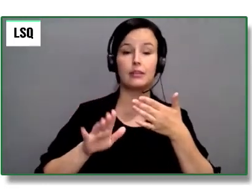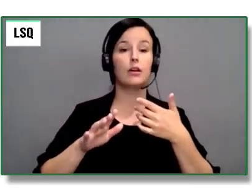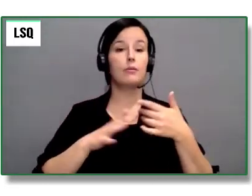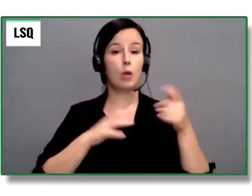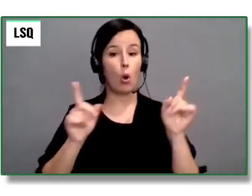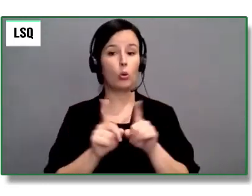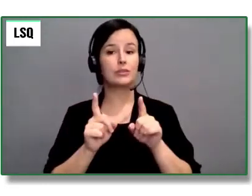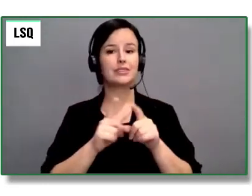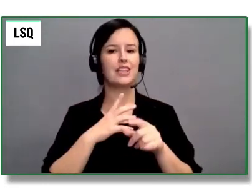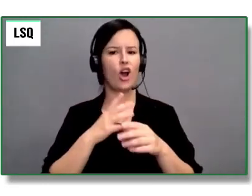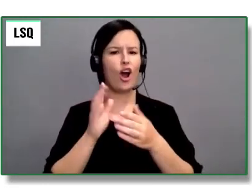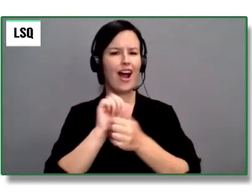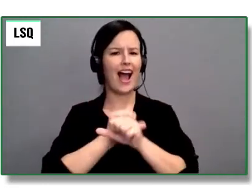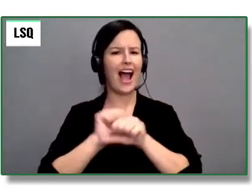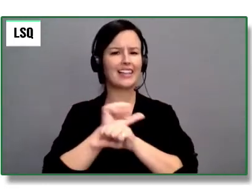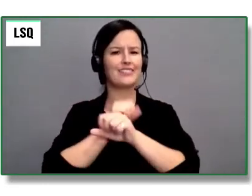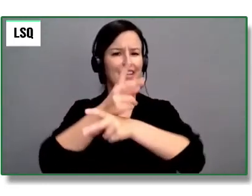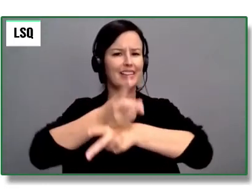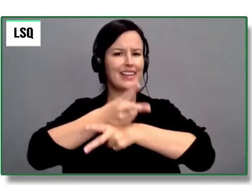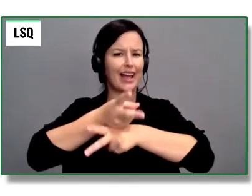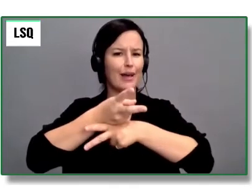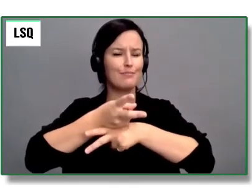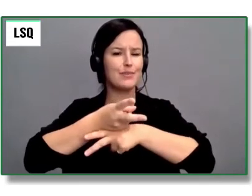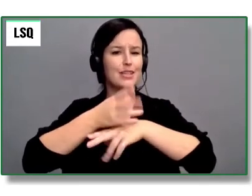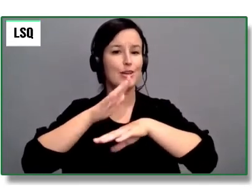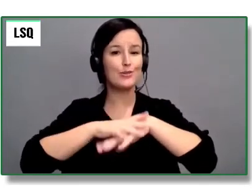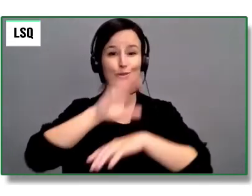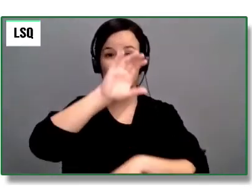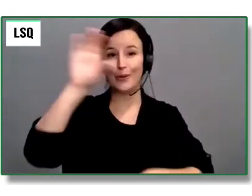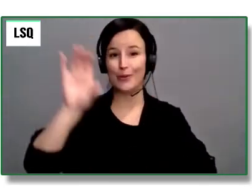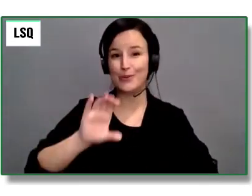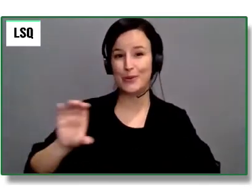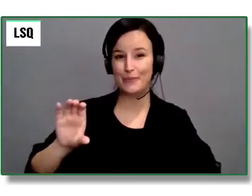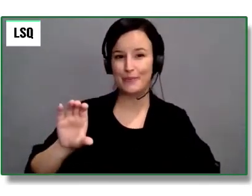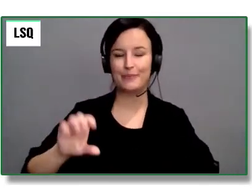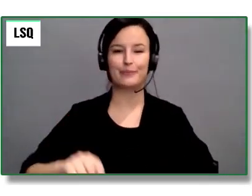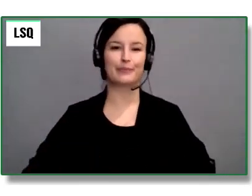activités de thérapie naturelle sur Zoom. Et puis,